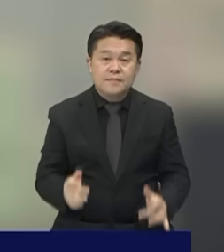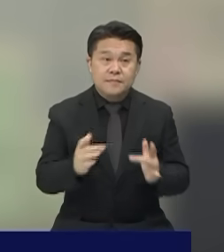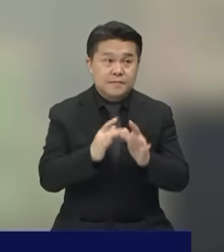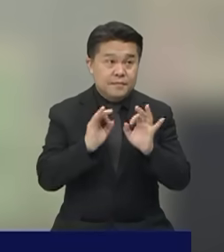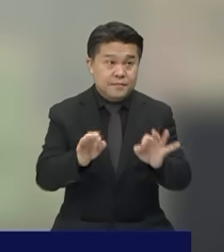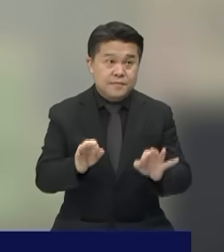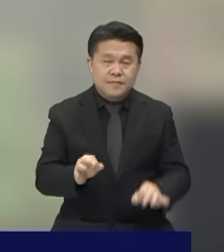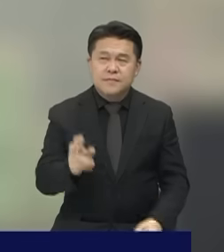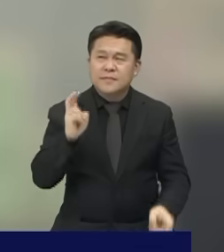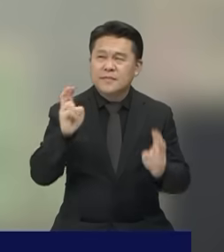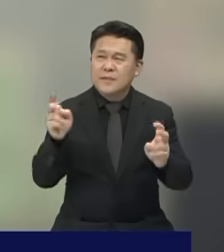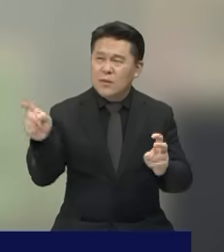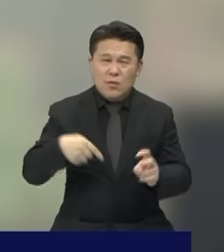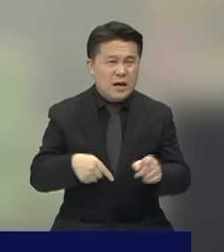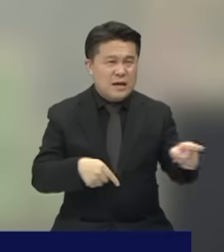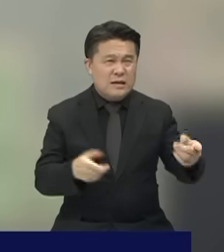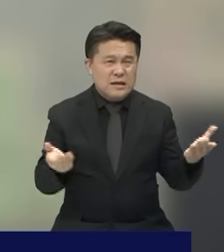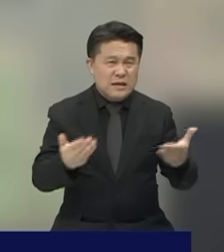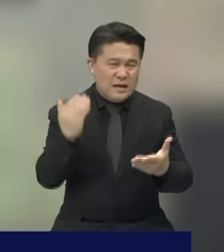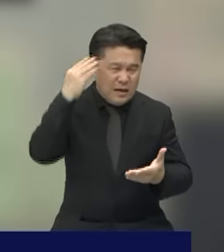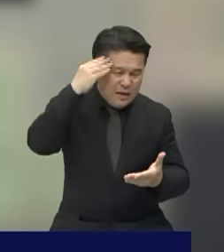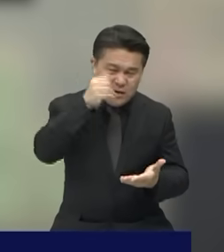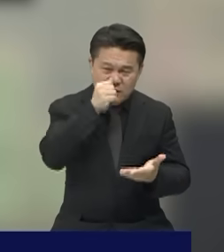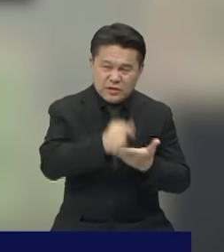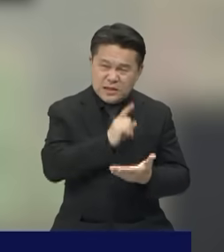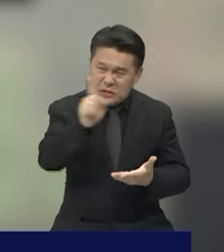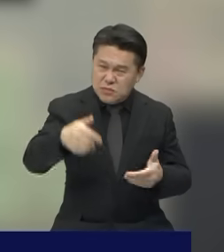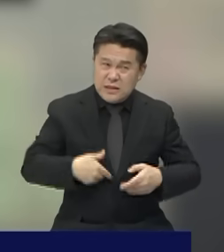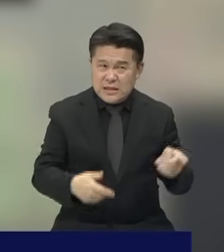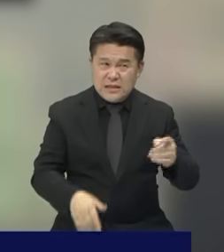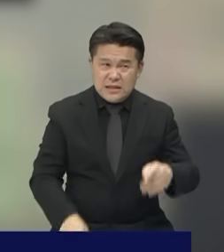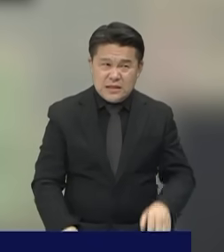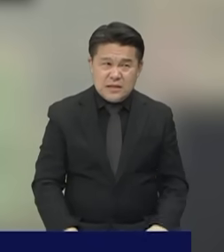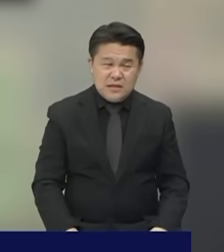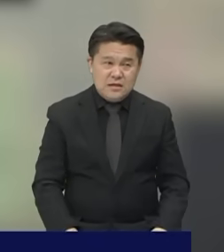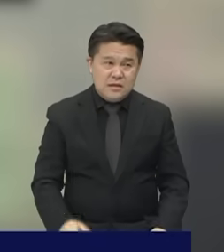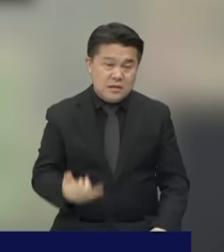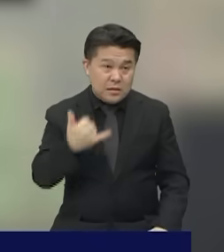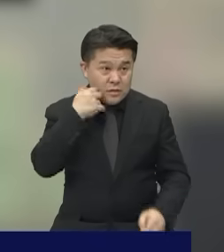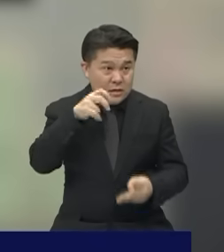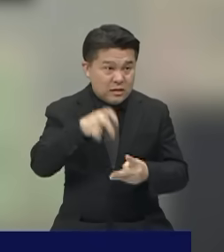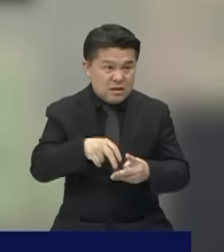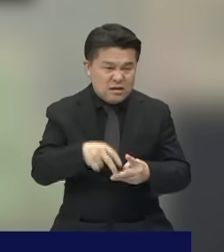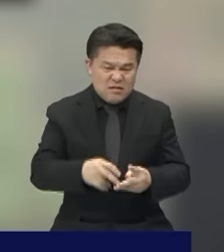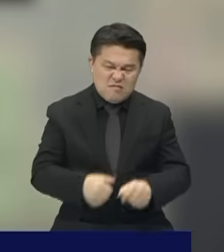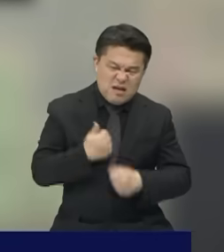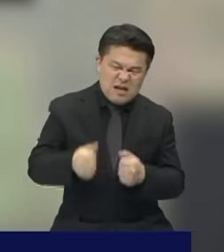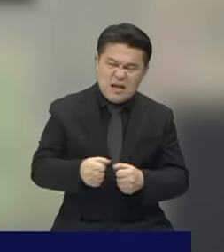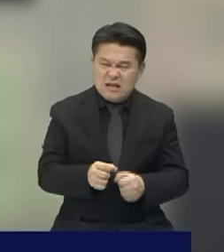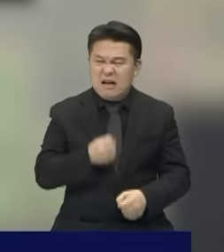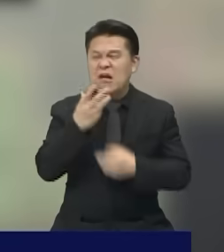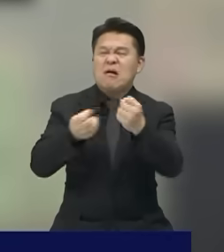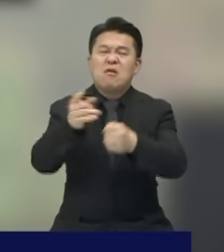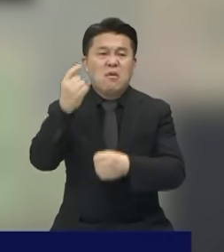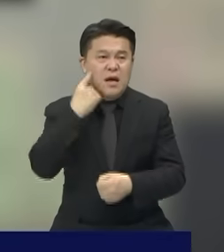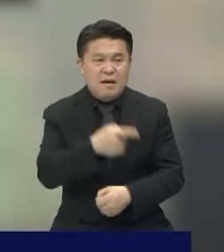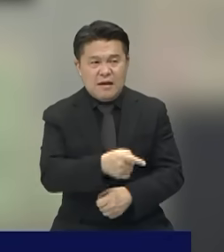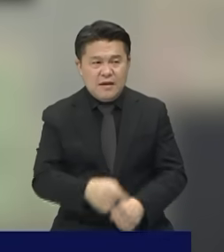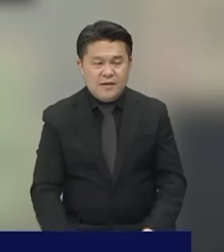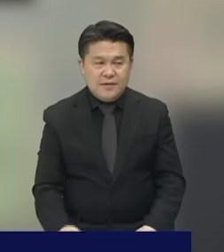누리꾼들은 이런 건 정말 회사가 나서서 업무 방해로 신고해야 한다. 콜센터를 왜 감정의 쓰레기통으로 쓰는